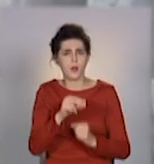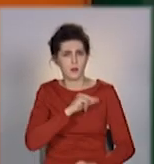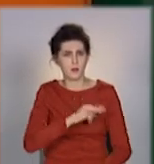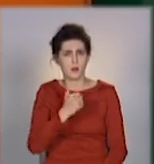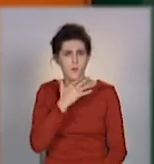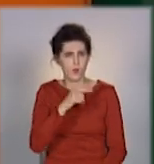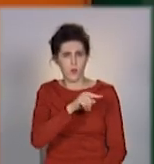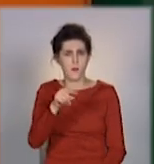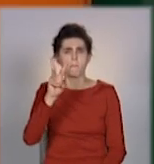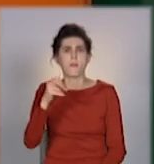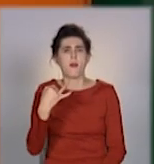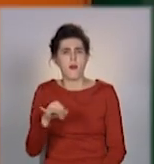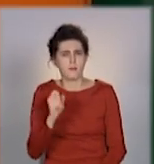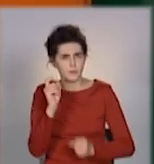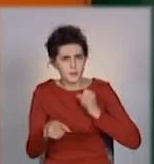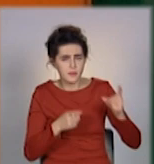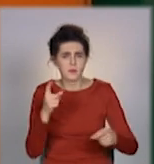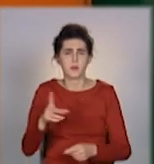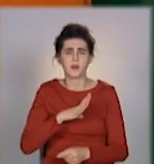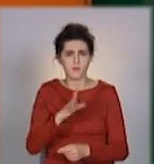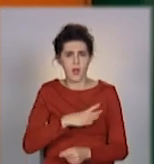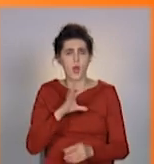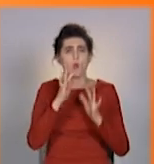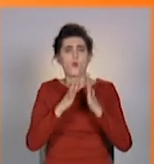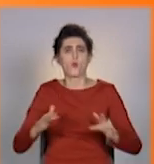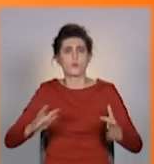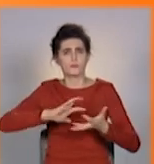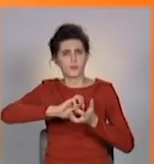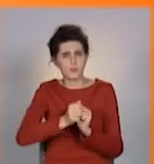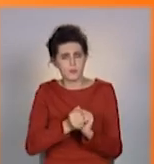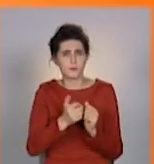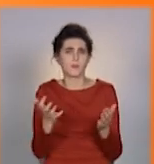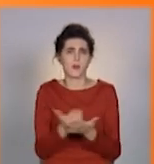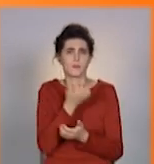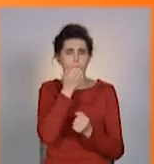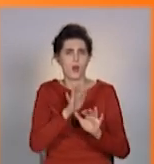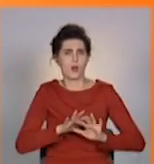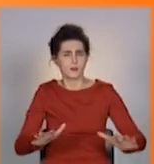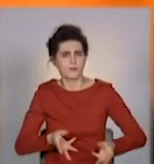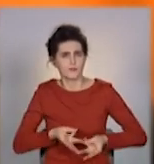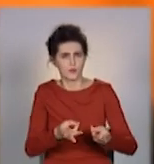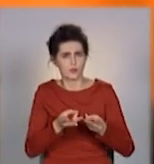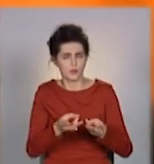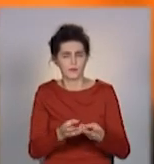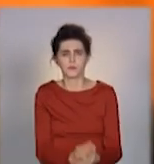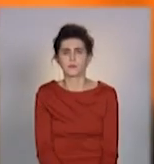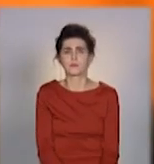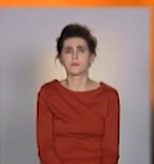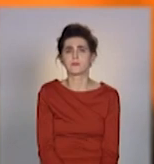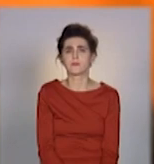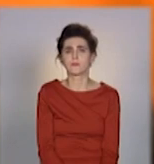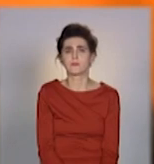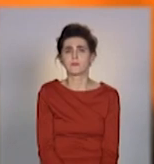месяце. Житловики переробляют ялинки и тоді ними обігрівают маріупольські будинки. Валентина Чурікова, Віктор